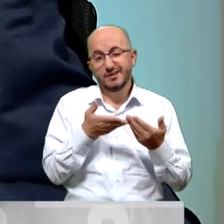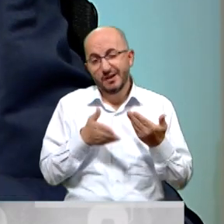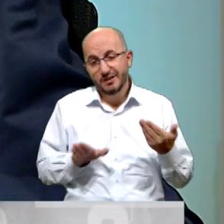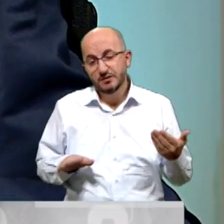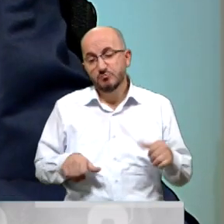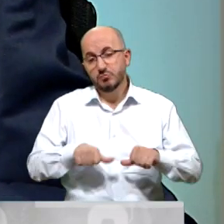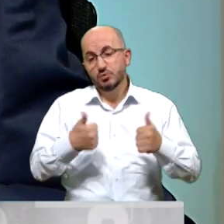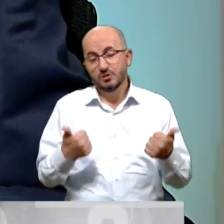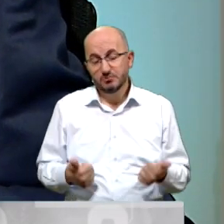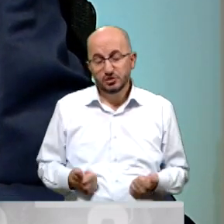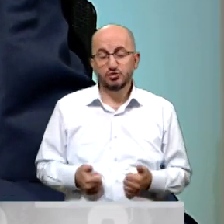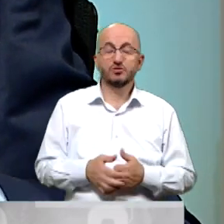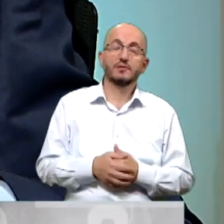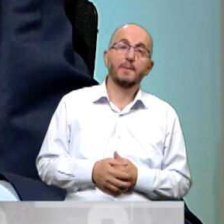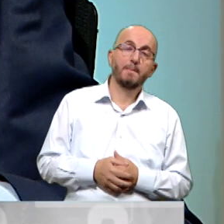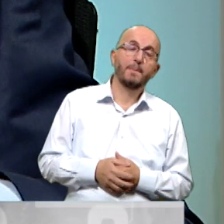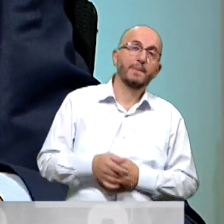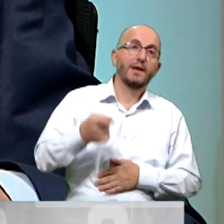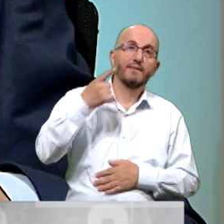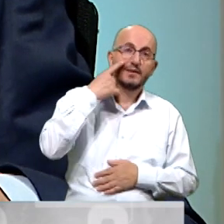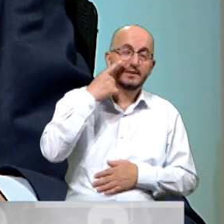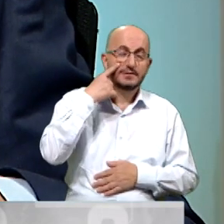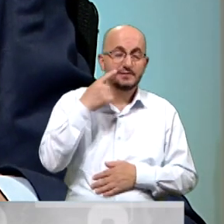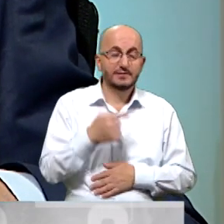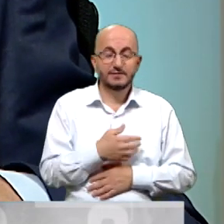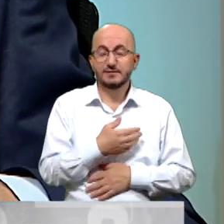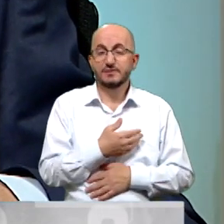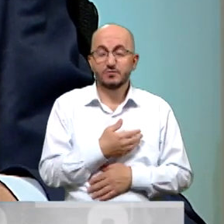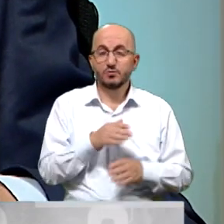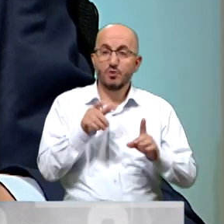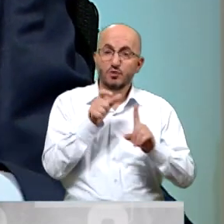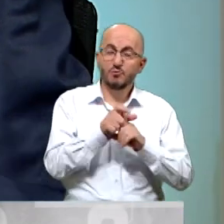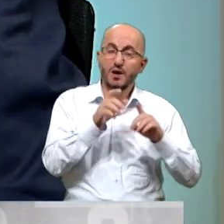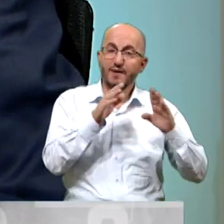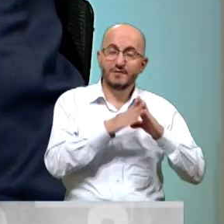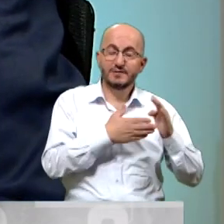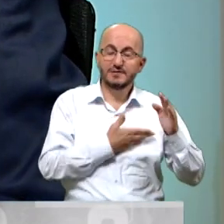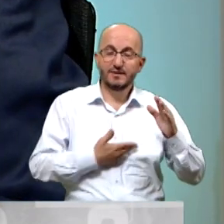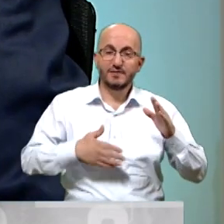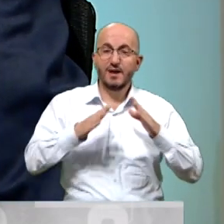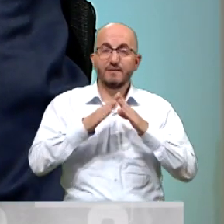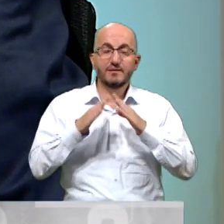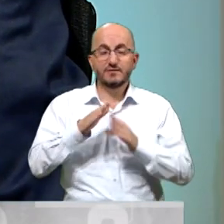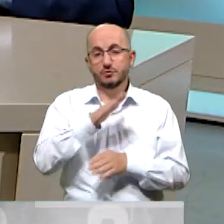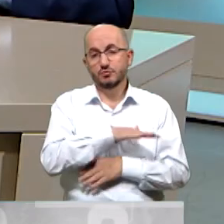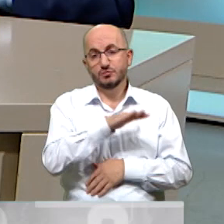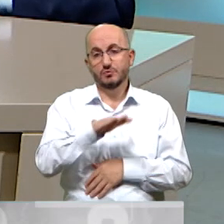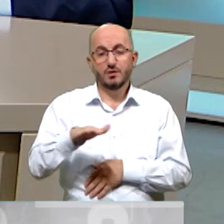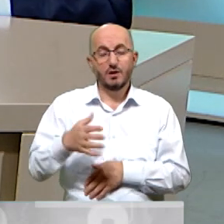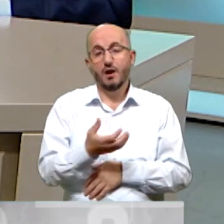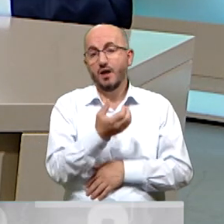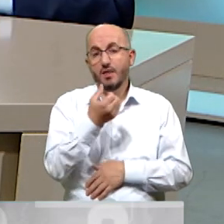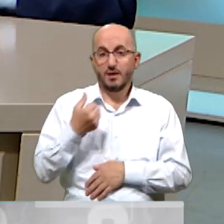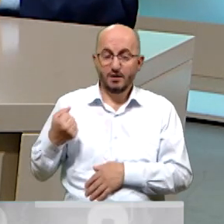İşte hani devletin, İlgiye muhtaç, sevgi devletin evlerimiz koruma var. Evlerinde, sevgi evlerindeki çocukları